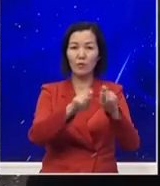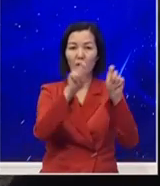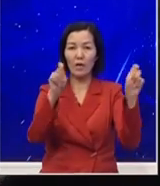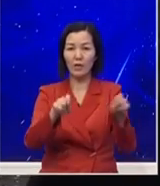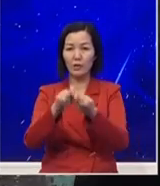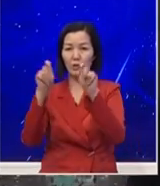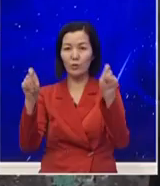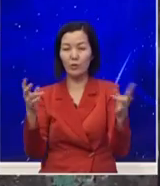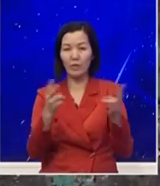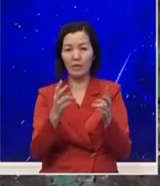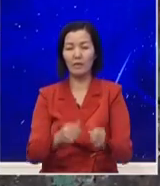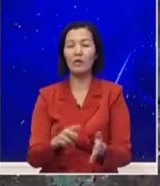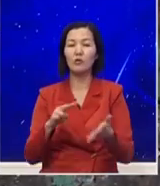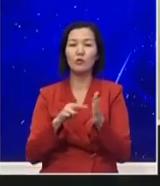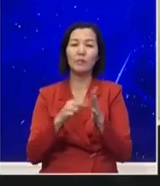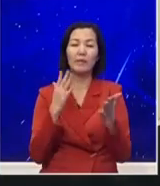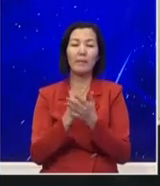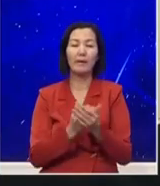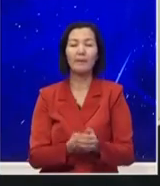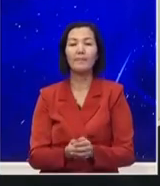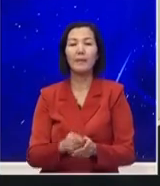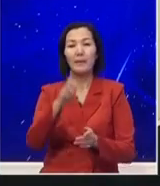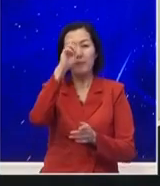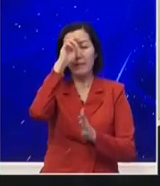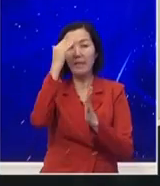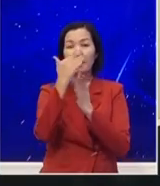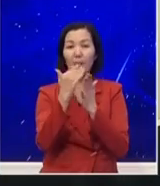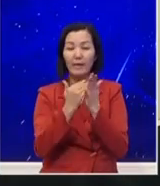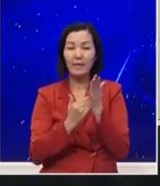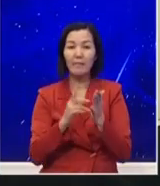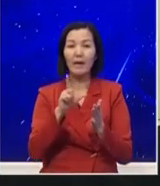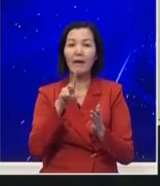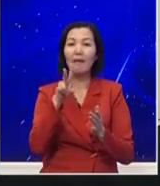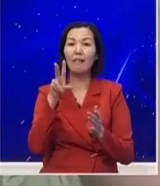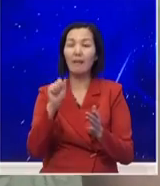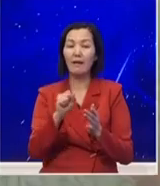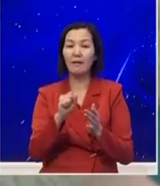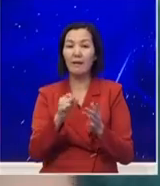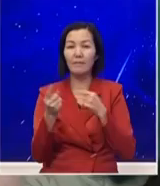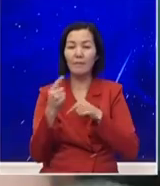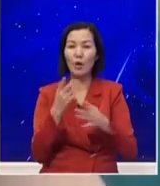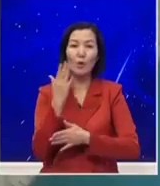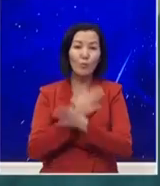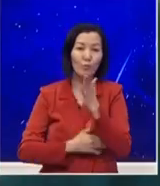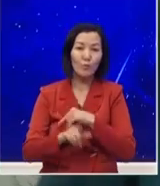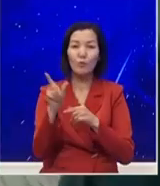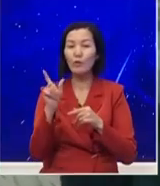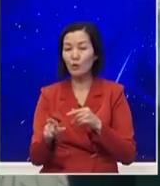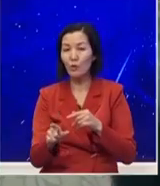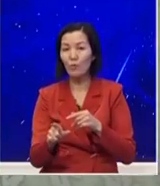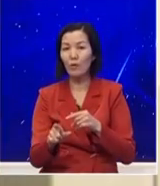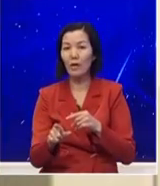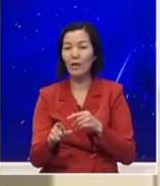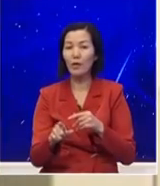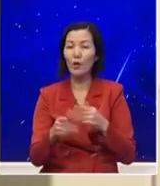бір пинболный клубтарды ашу ойымызда бар. Мемлекеттік бағдарлама шарапатын Эллада көріп отыр. Мүмкіндігі шектеулі болса да өмірге